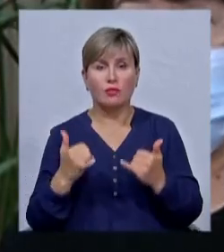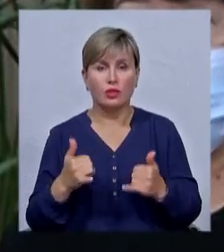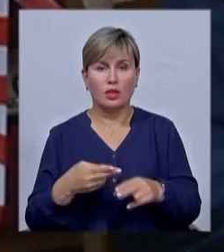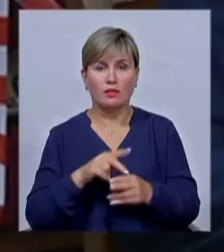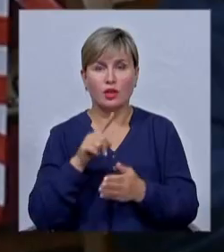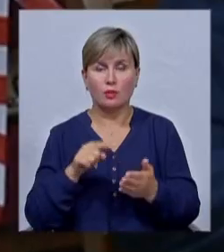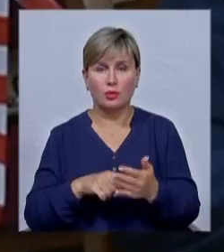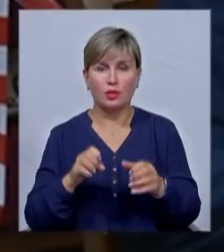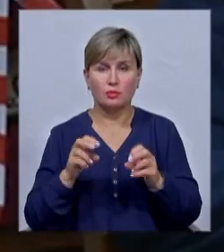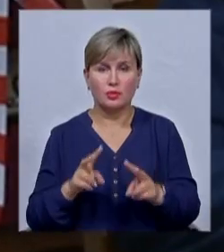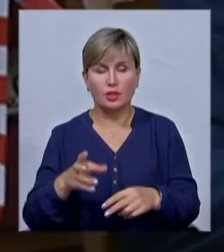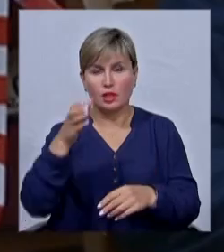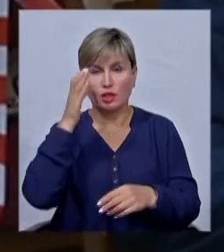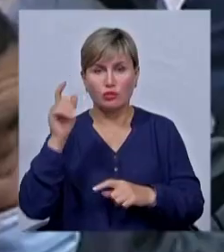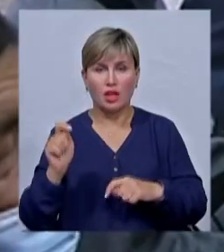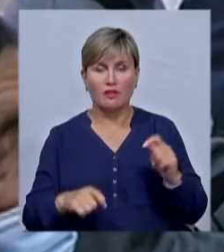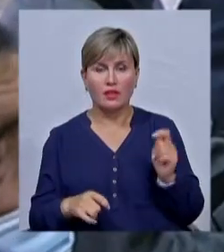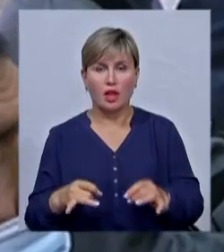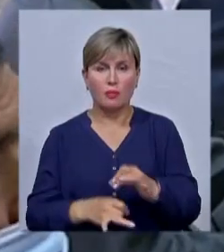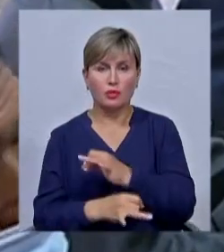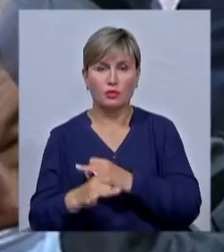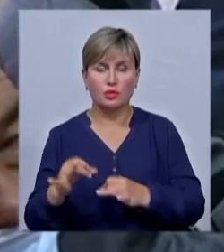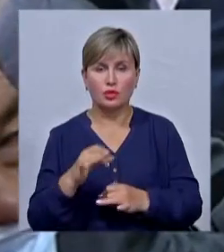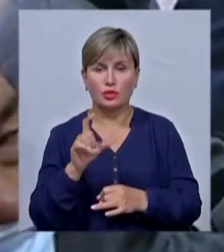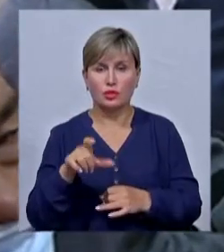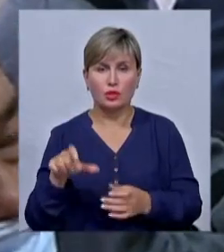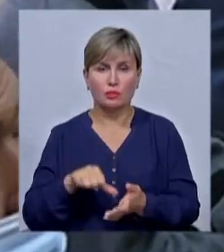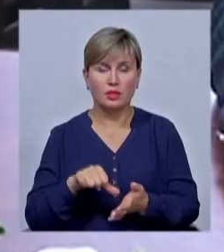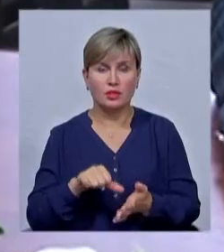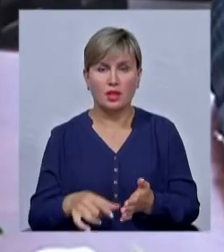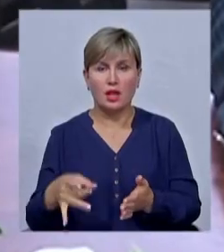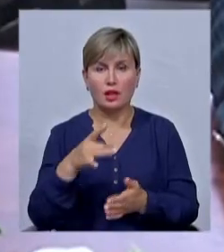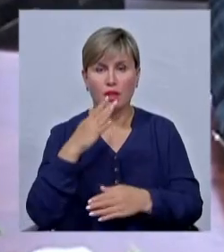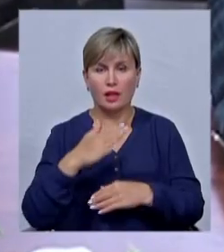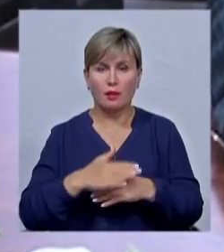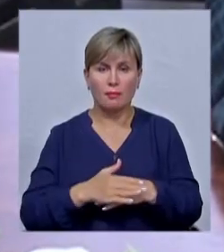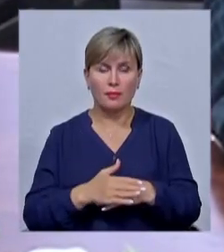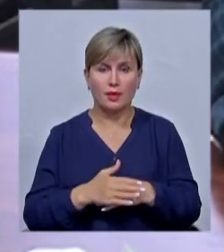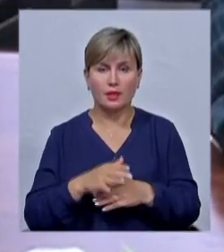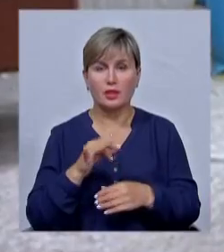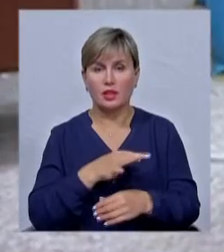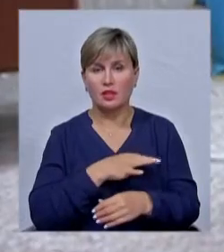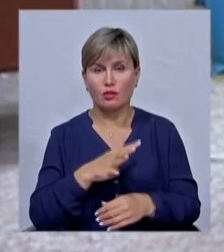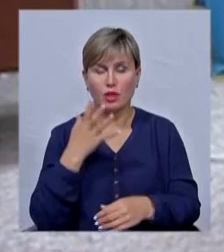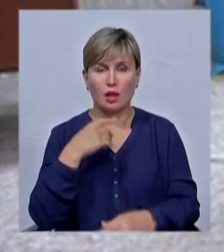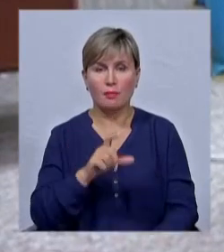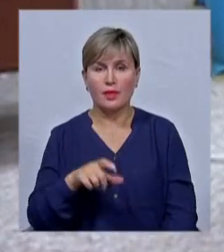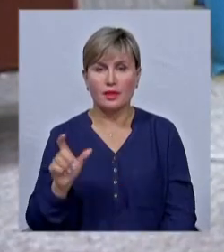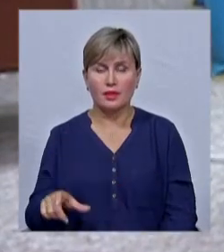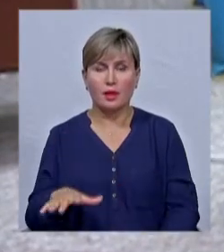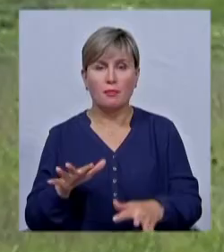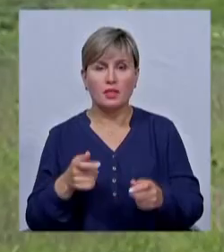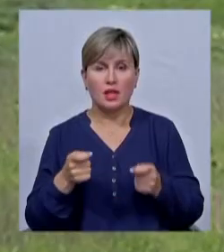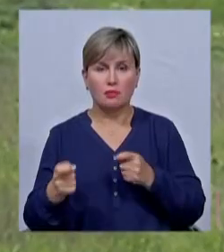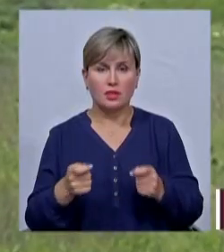этот вопрос на специальной научной конференции обсудили историки представители районного акимата и неравнодушной алматинцы местной